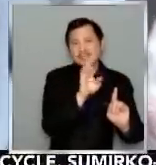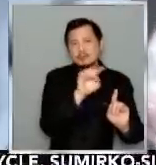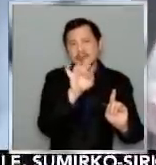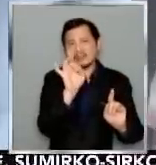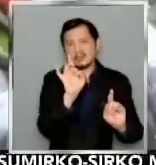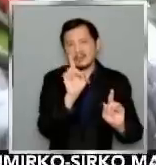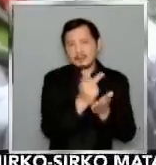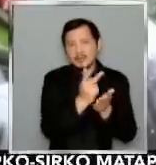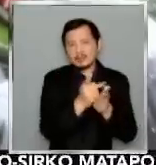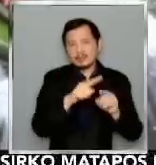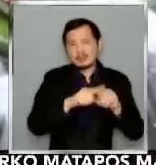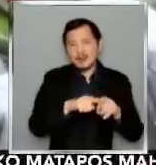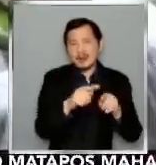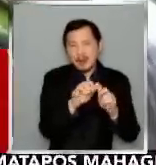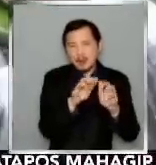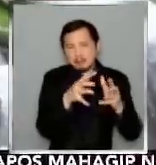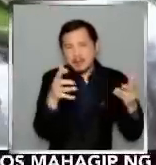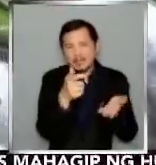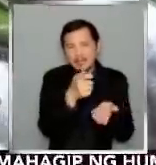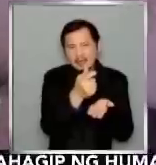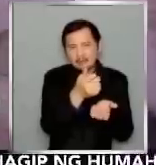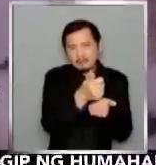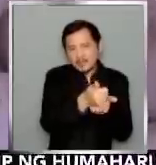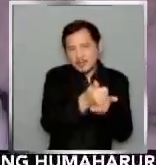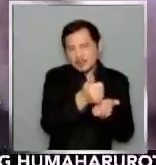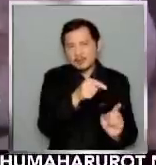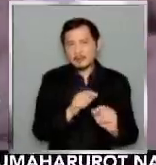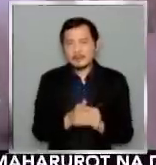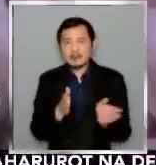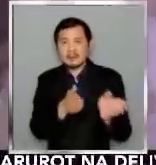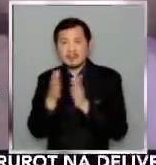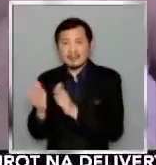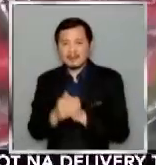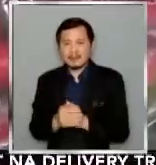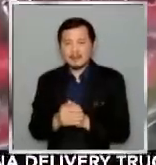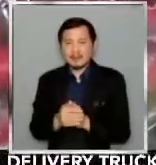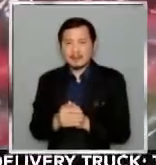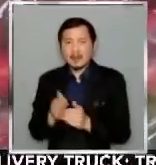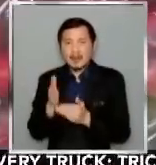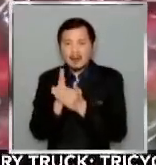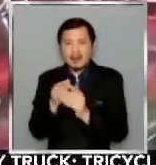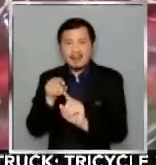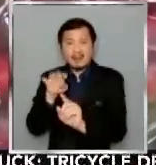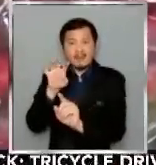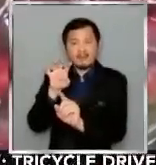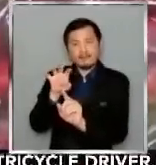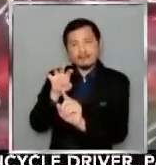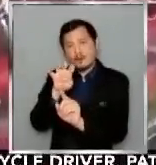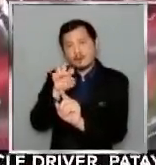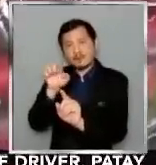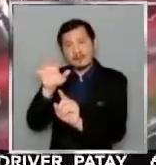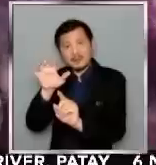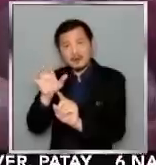Sa Isabela nga, mahal na rin ang siling labuyo at bawang. Nasa 400 pesos na raw ang kilo ng labuyo mula sa dating